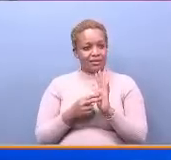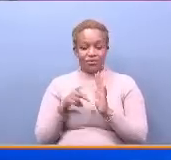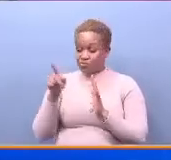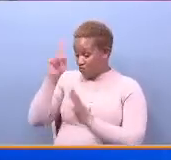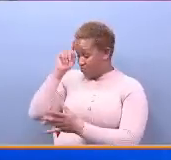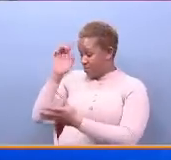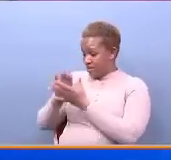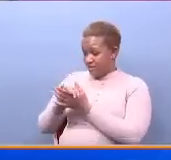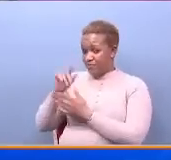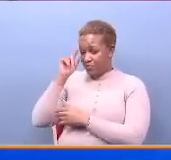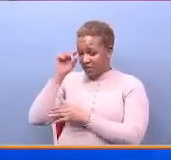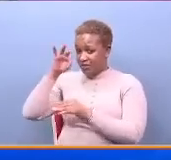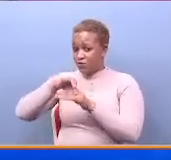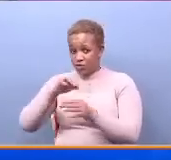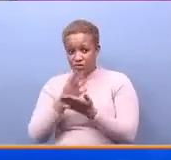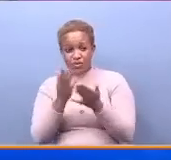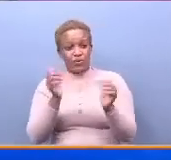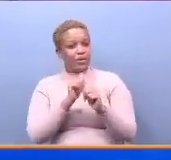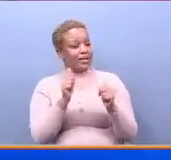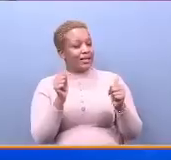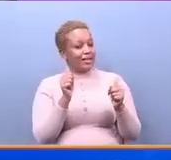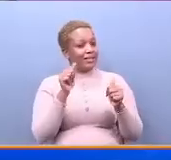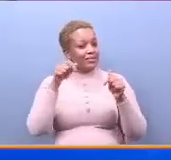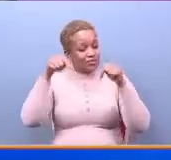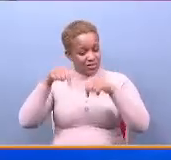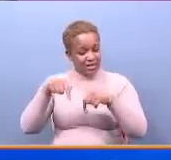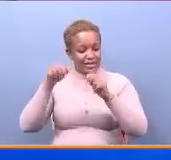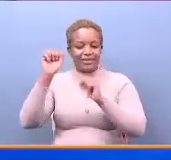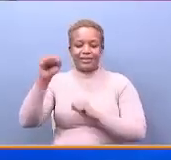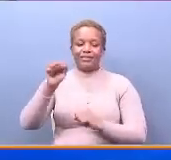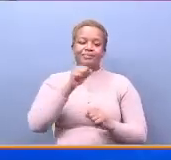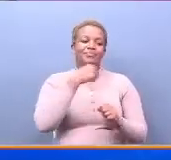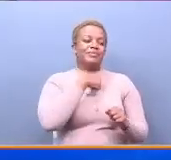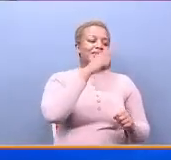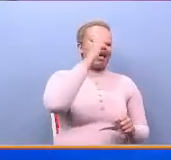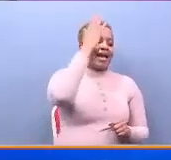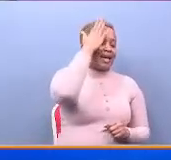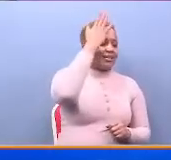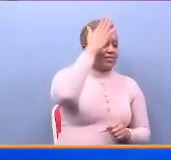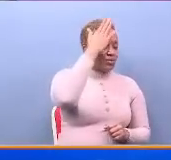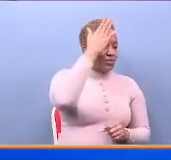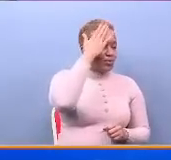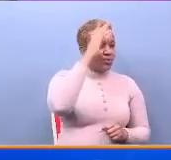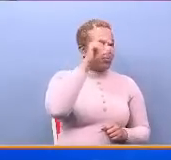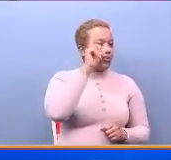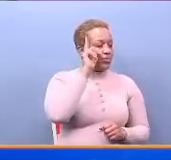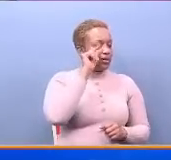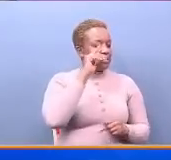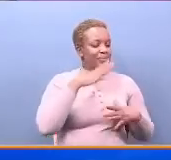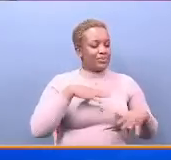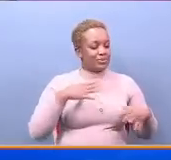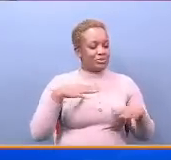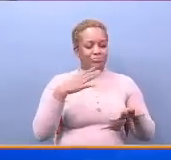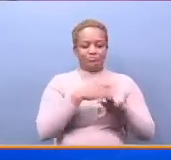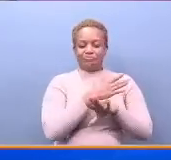kwamba Mombasa watakupa kura hii leo? Niko sure watu wa Mombasa si kwanza si matapeli. Bora wapatie